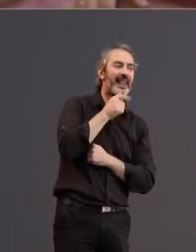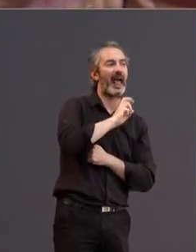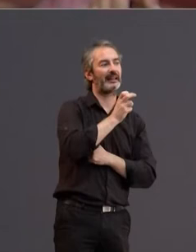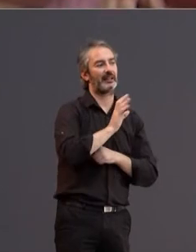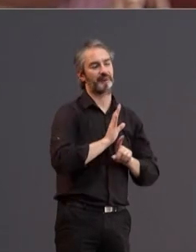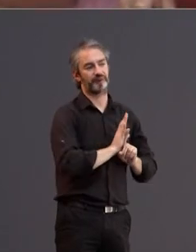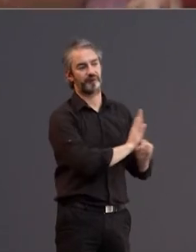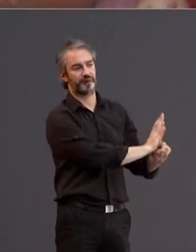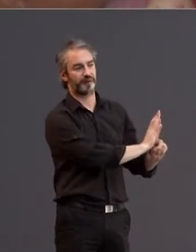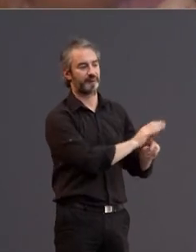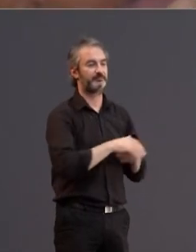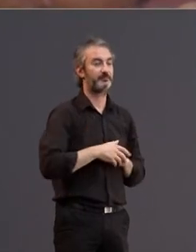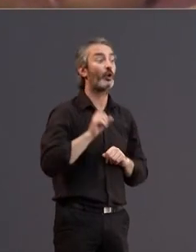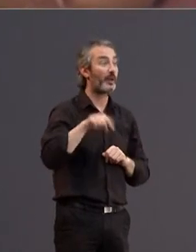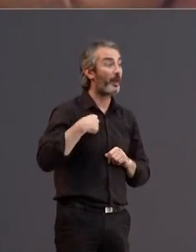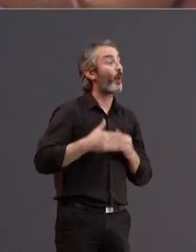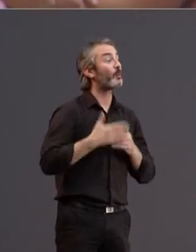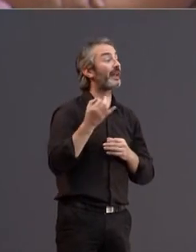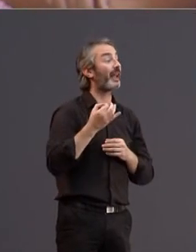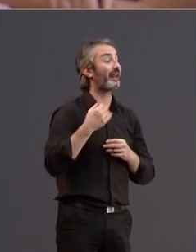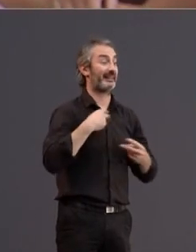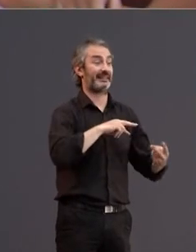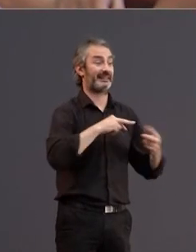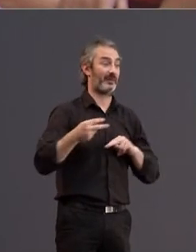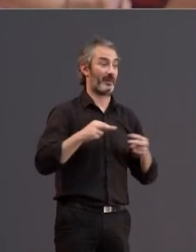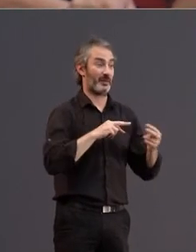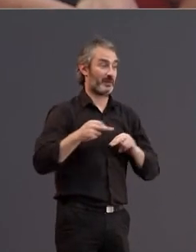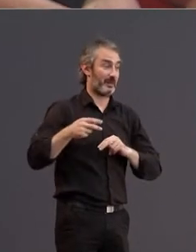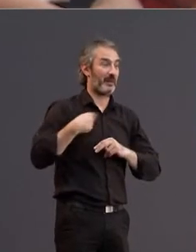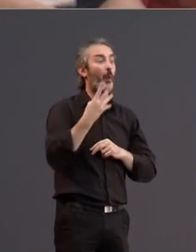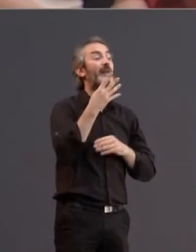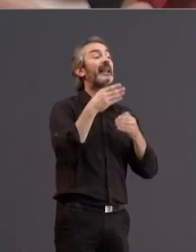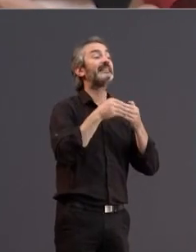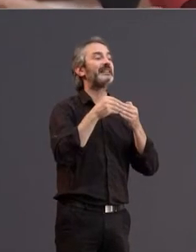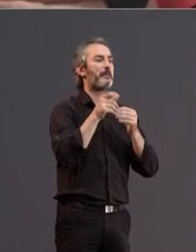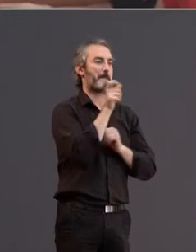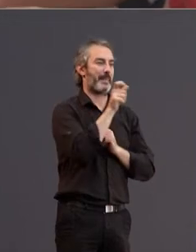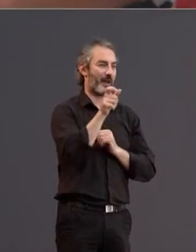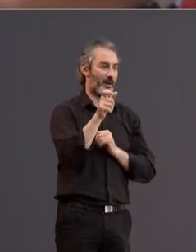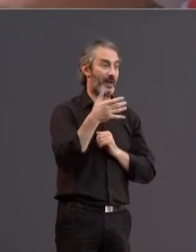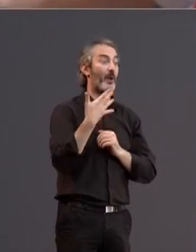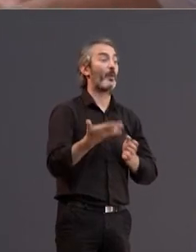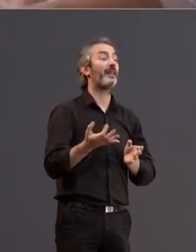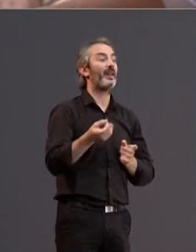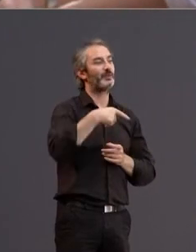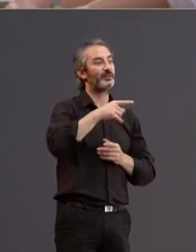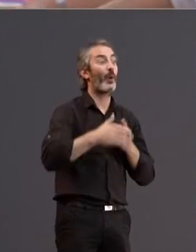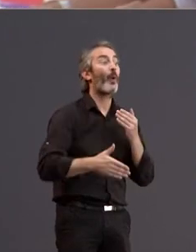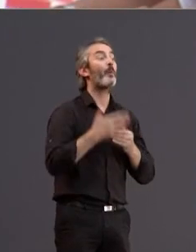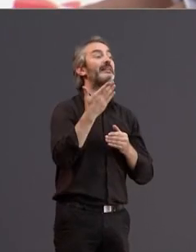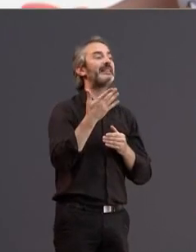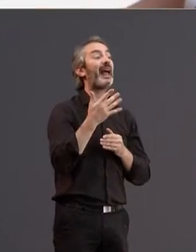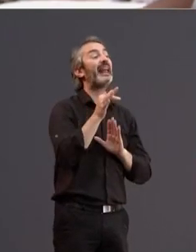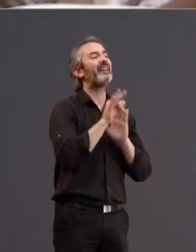Jo també vaig començar traduint per 4 cèntims la paraula. Per això, quan alguns diem que comenceu, no?, que intenteu començar